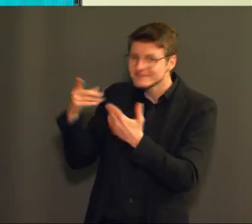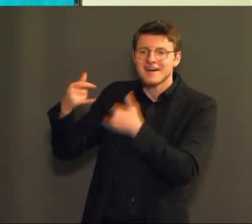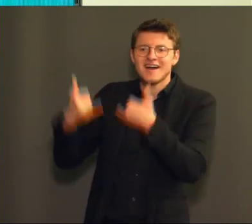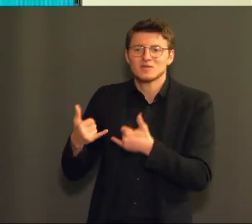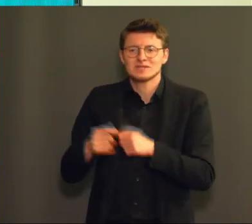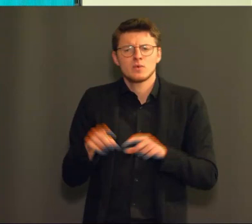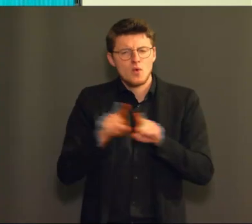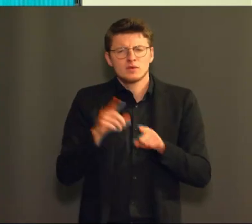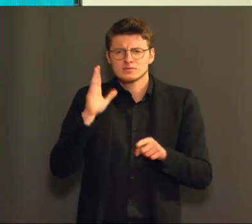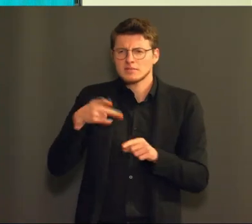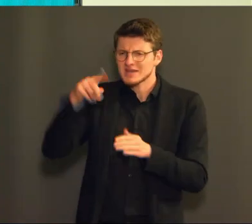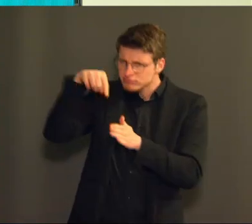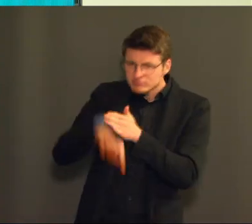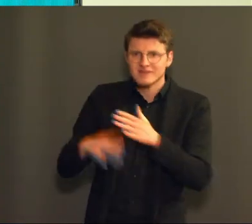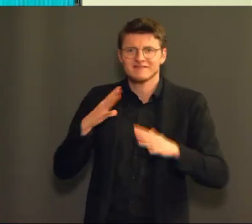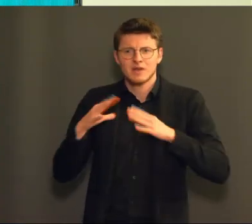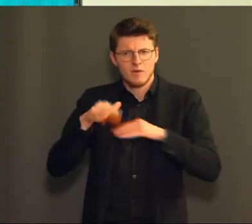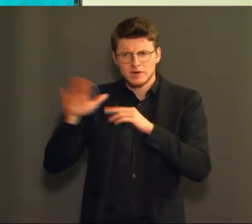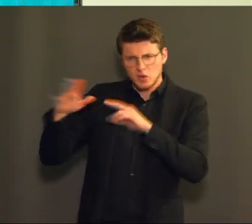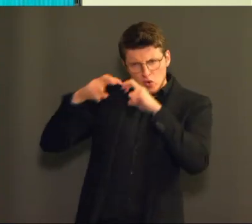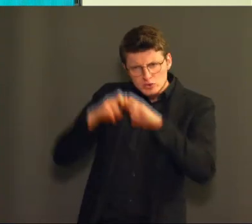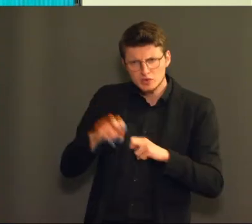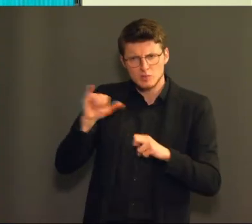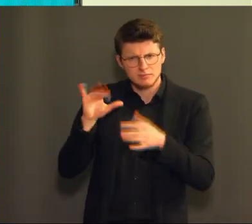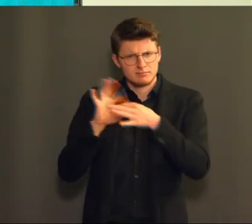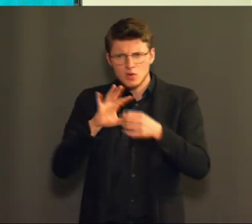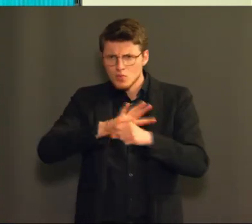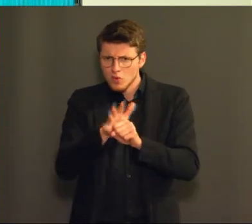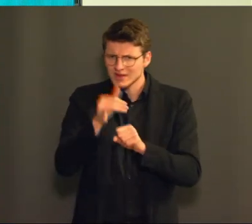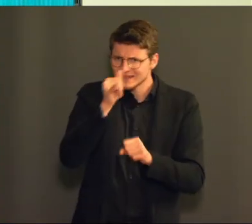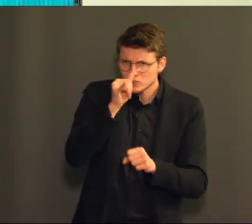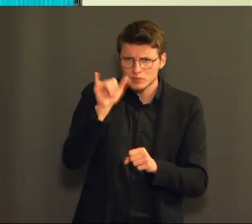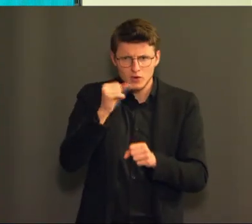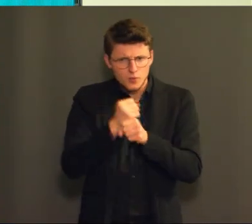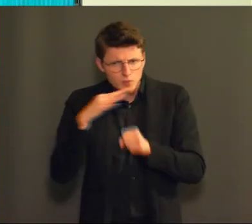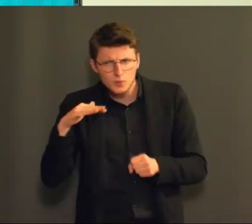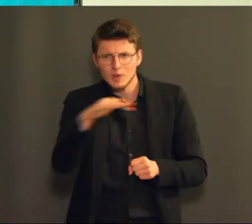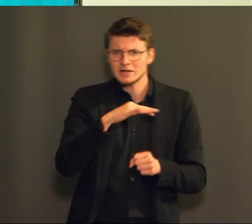de resultaten van zijn onderzoek naar COVID-risico's op de werkplek.